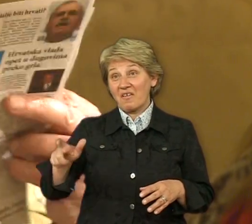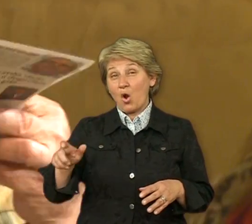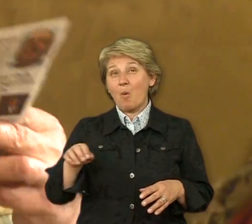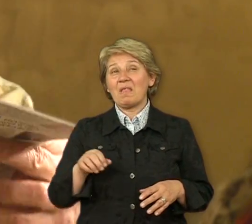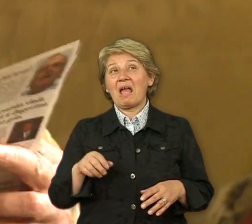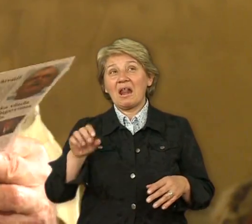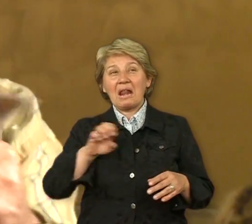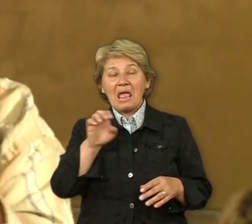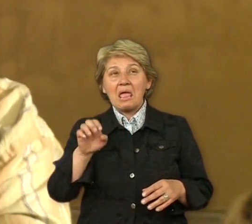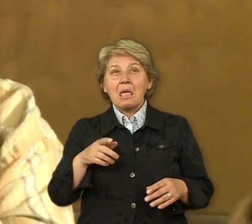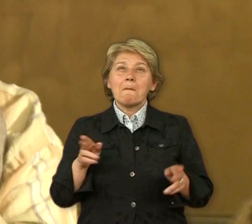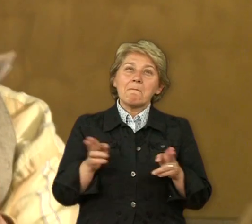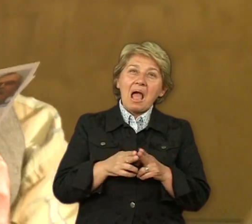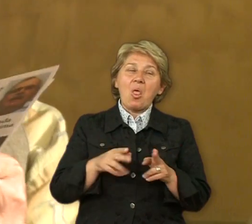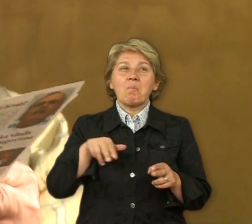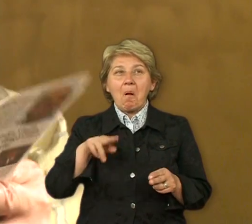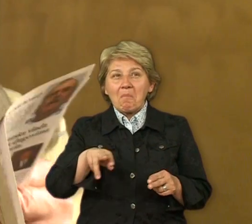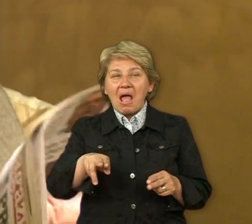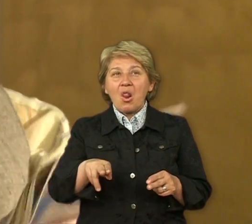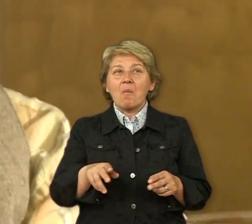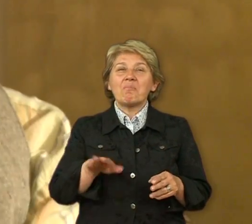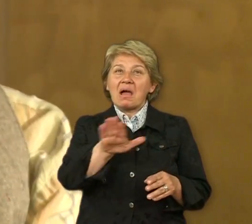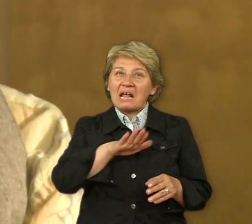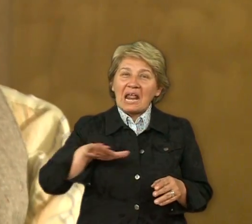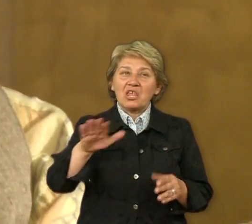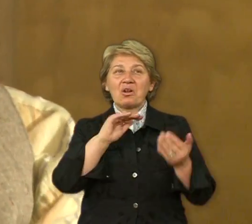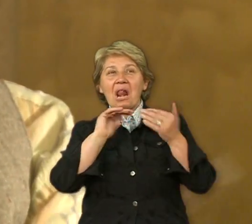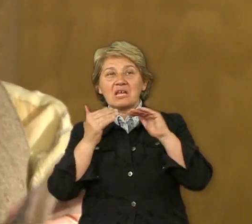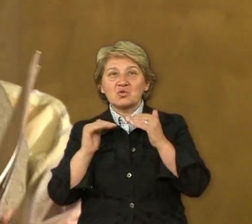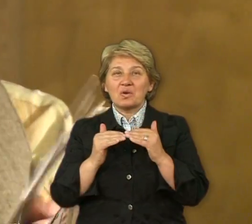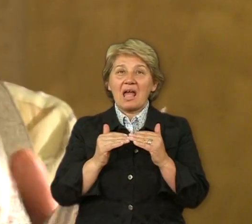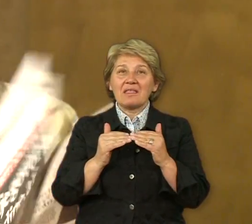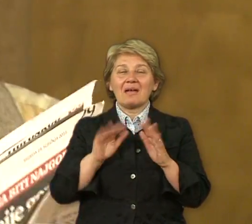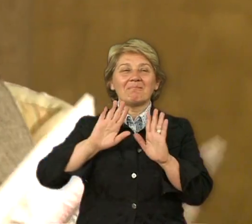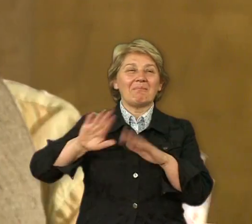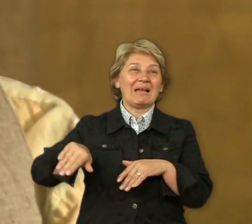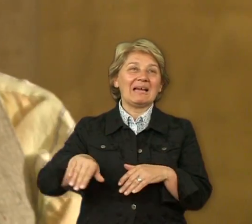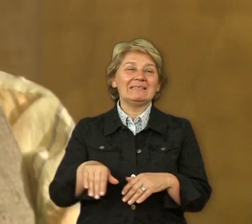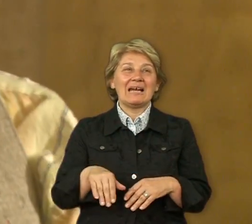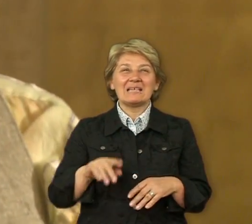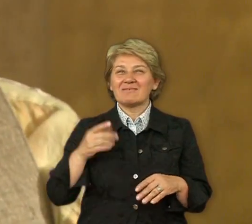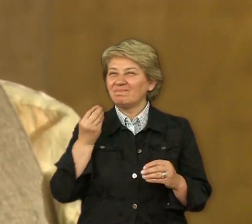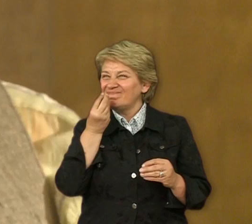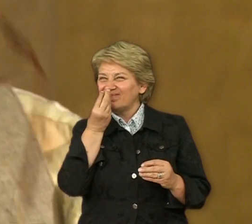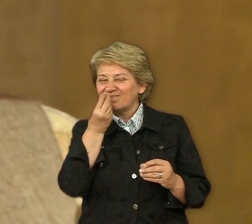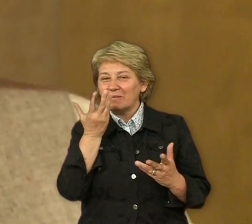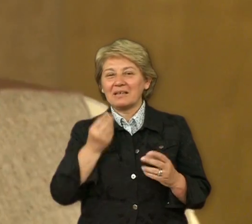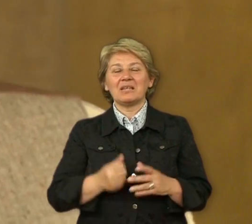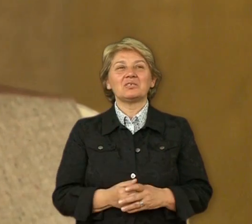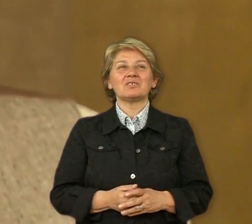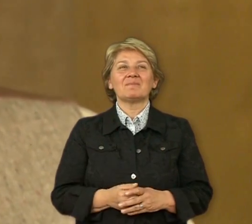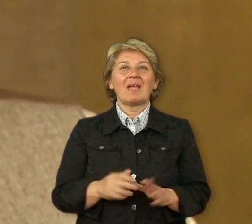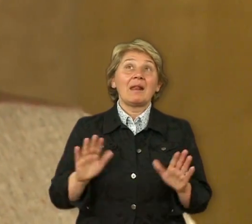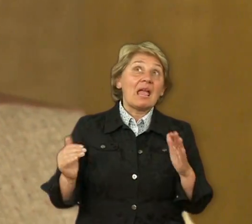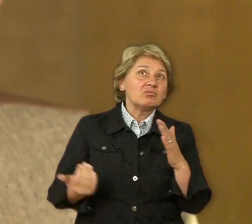Ništa ove Evropljane, malo po malo sve ćemo zajednički, pa ta takozvana regionalna suradnja, ma daj, sve to